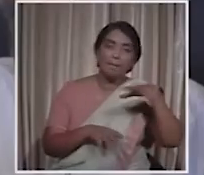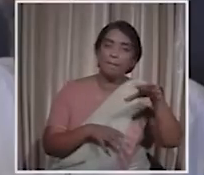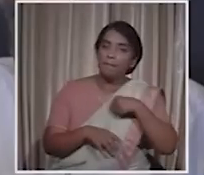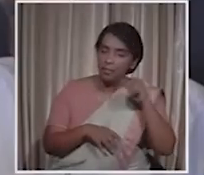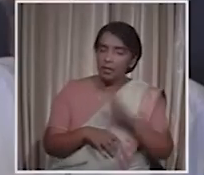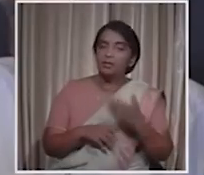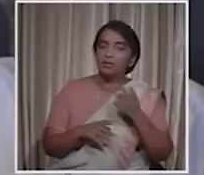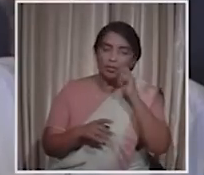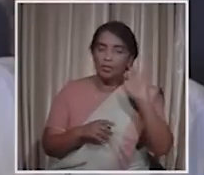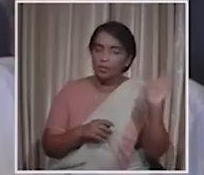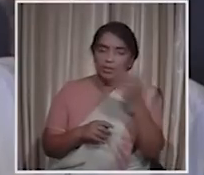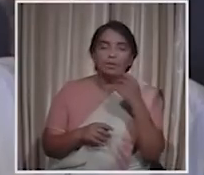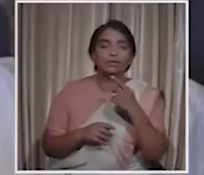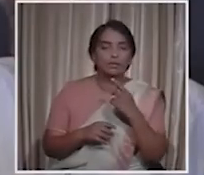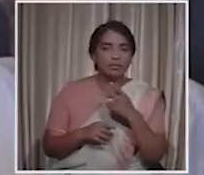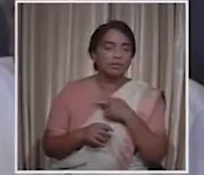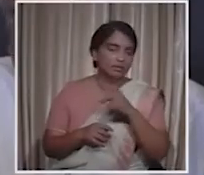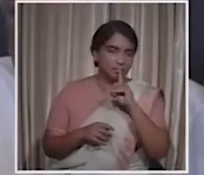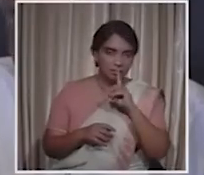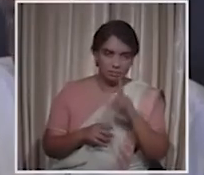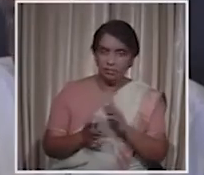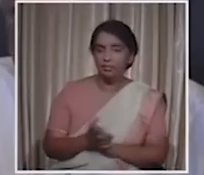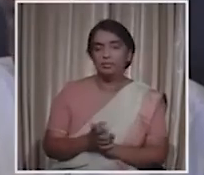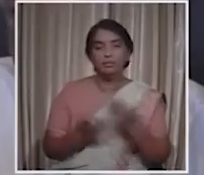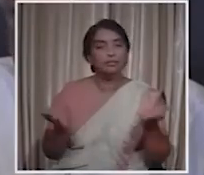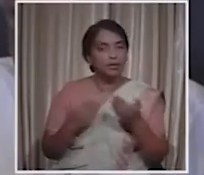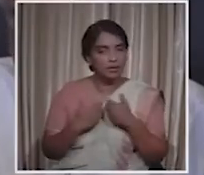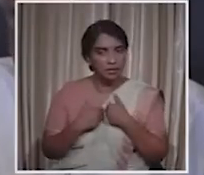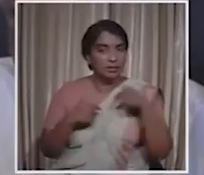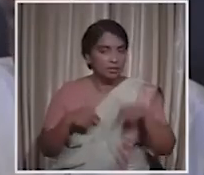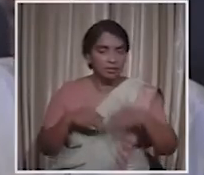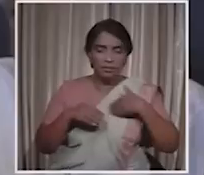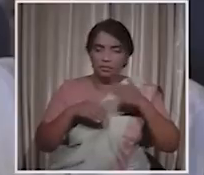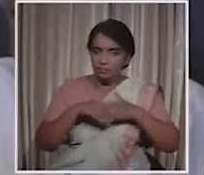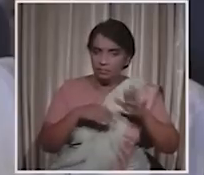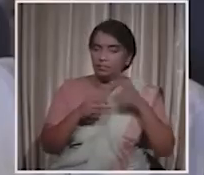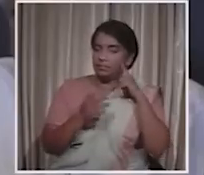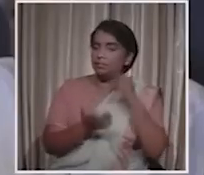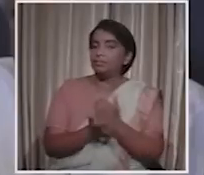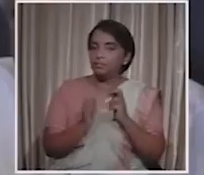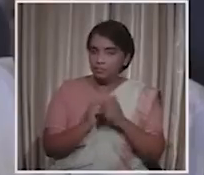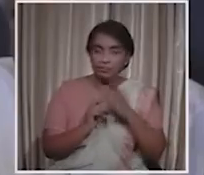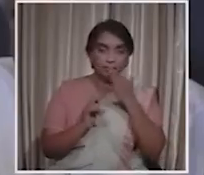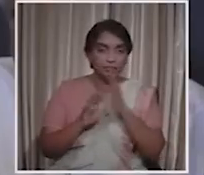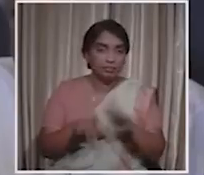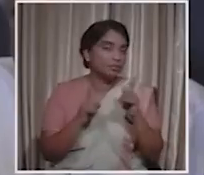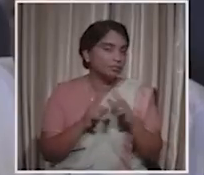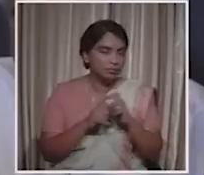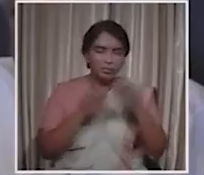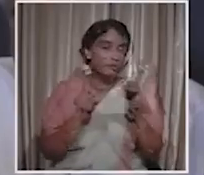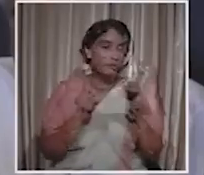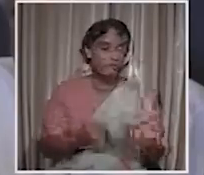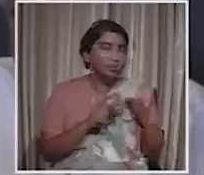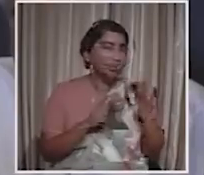කරන ලෙස මම ඔබ සියලු දෙනාගෙන්ම ඉල්ලා සිටිනවා. අප අද මුහුණ දෙන අර්බුද හමුවේ පාසල් අධ්‍යාපන කඩාවැටී